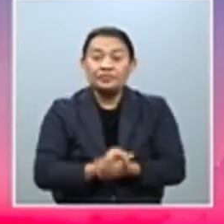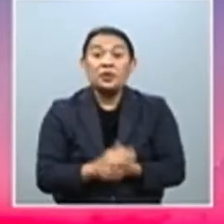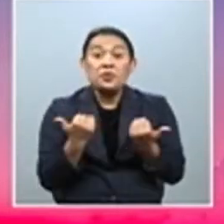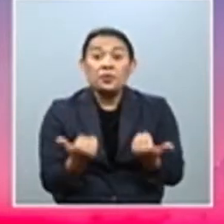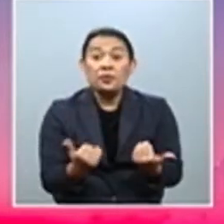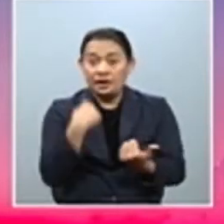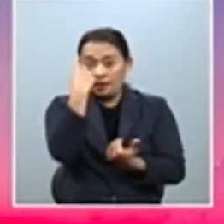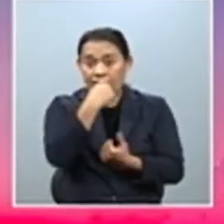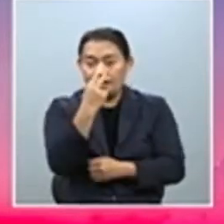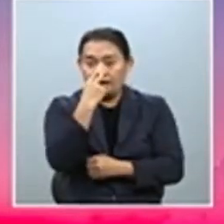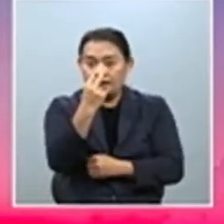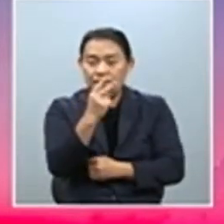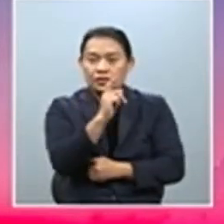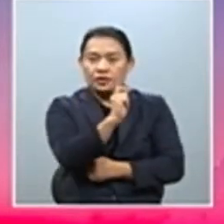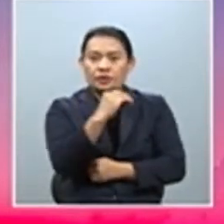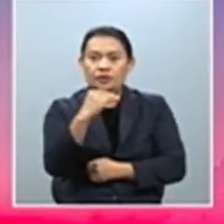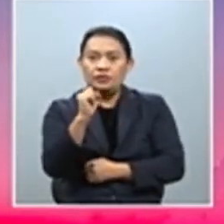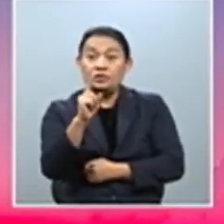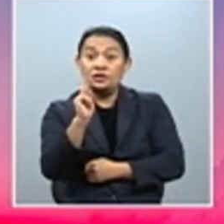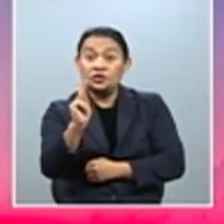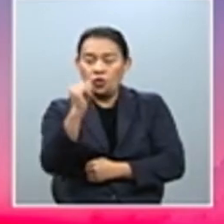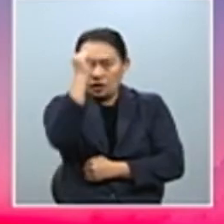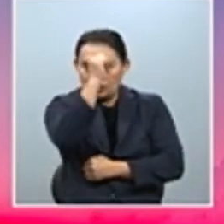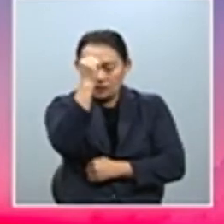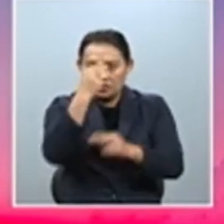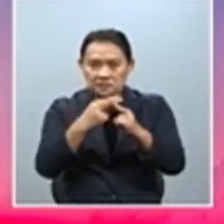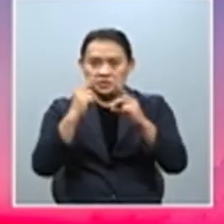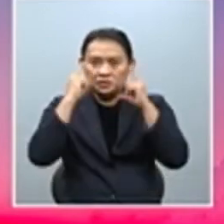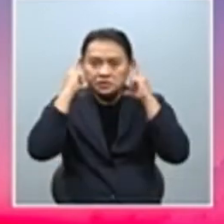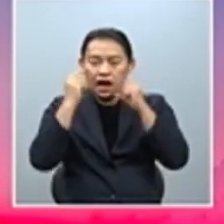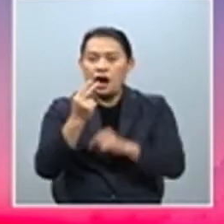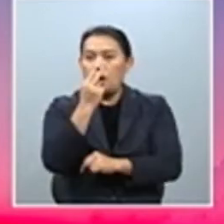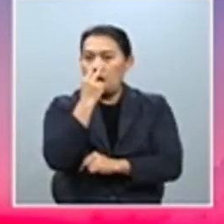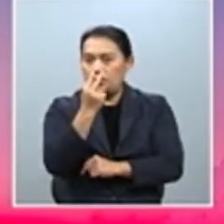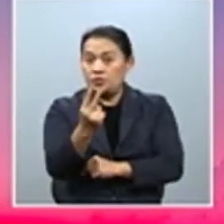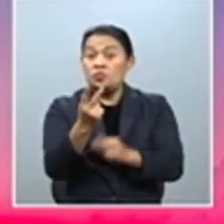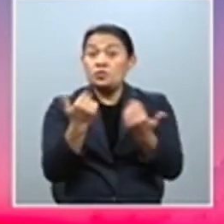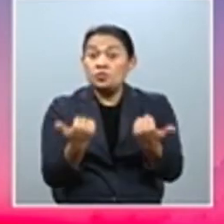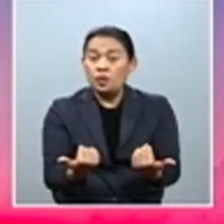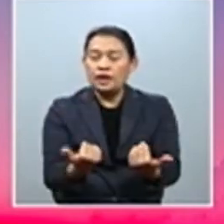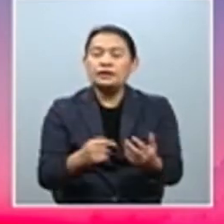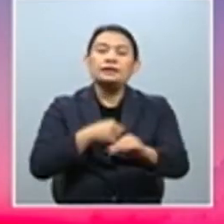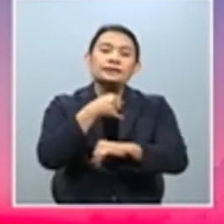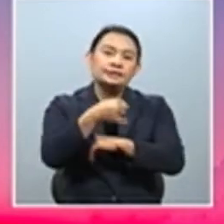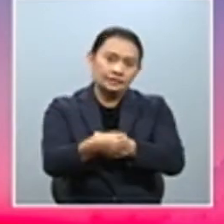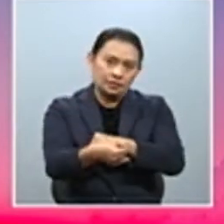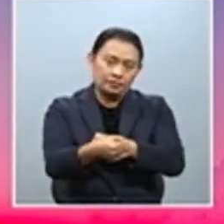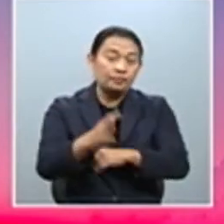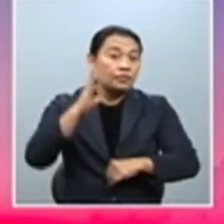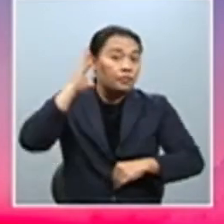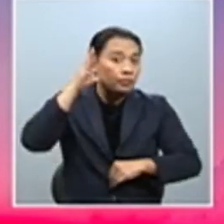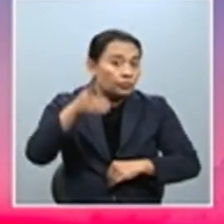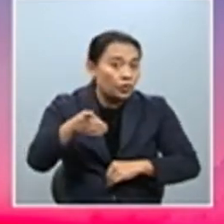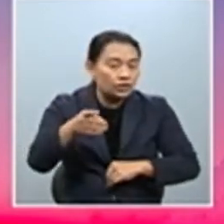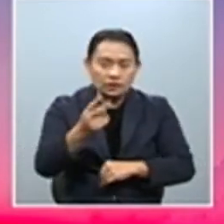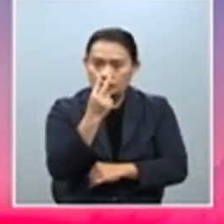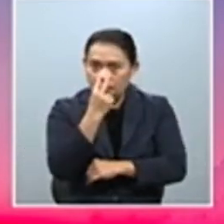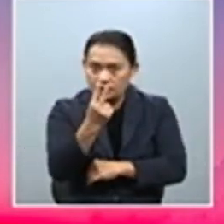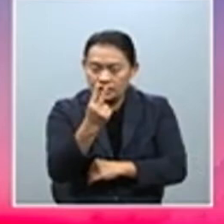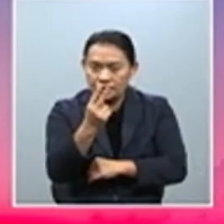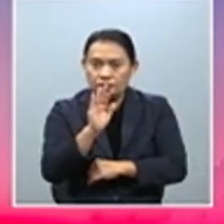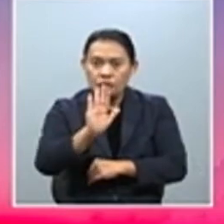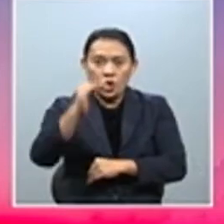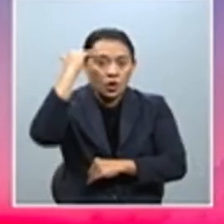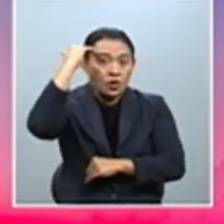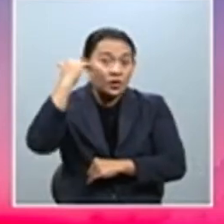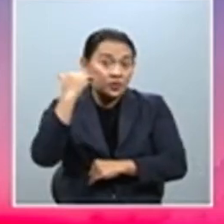แฟนละครอโศกมหาราชซีรีส์อินเดียเรื่องดังนะคะต้องติดตามชมให้ดีค่ะเพราะถึงตอนอวสานแล้วนะคะแล้ววันพรุ่งนี้ก็จะได้ชมซีรีส์จากเกาหลีเรื่อง